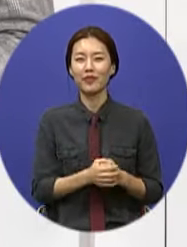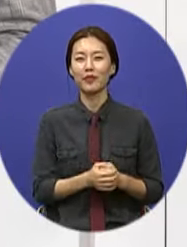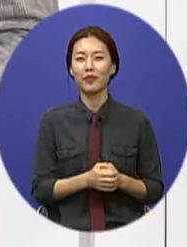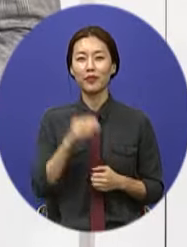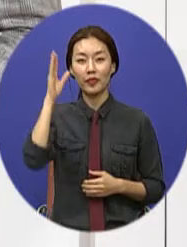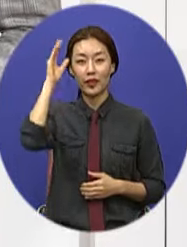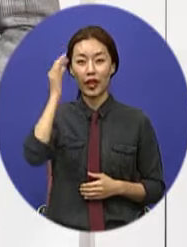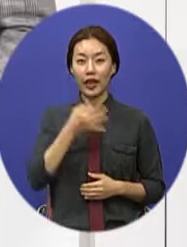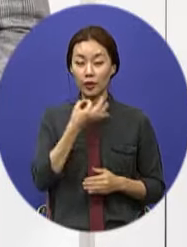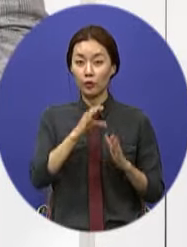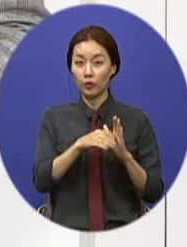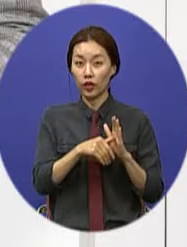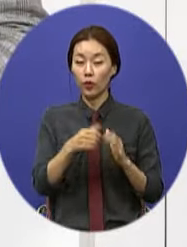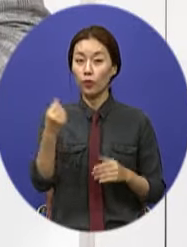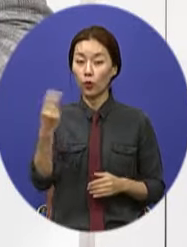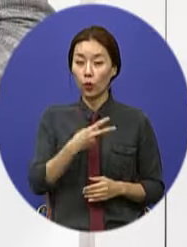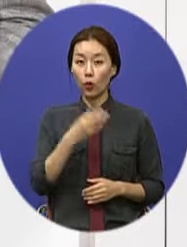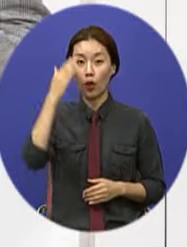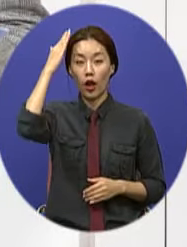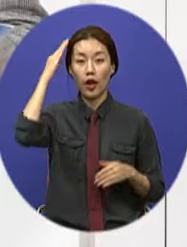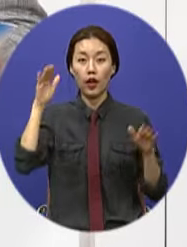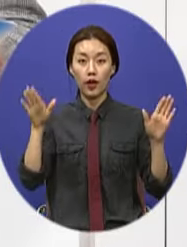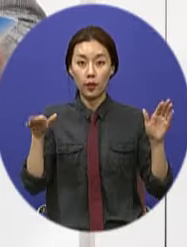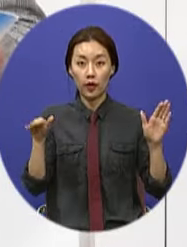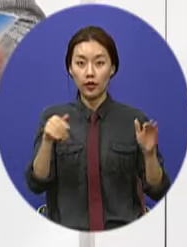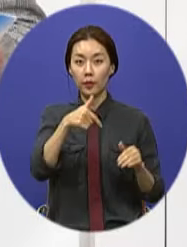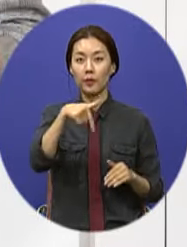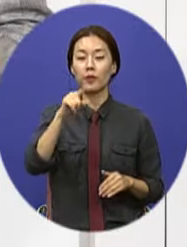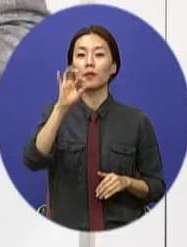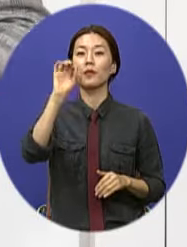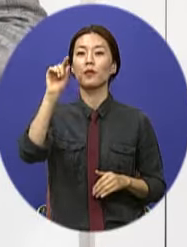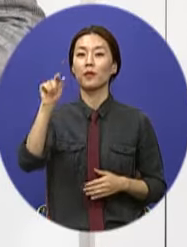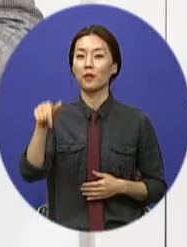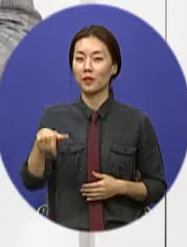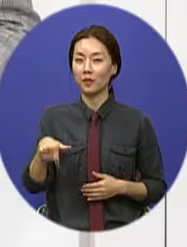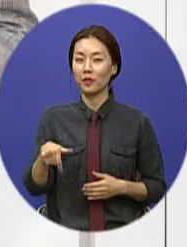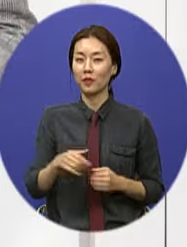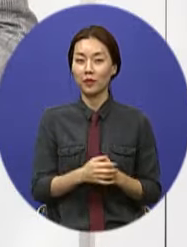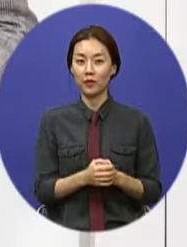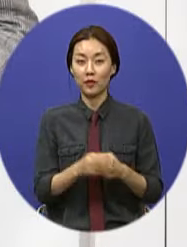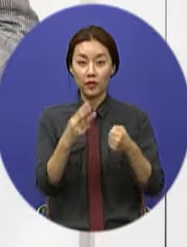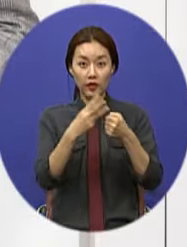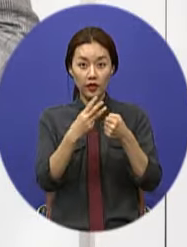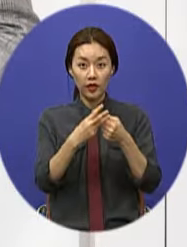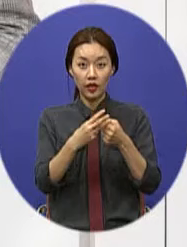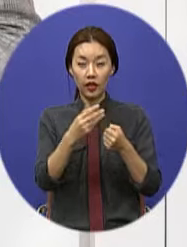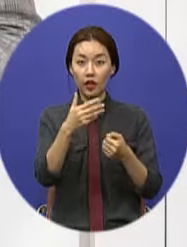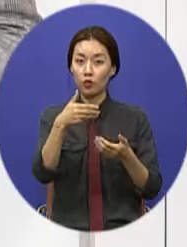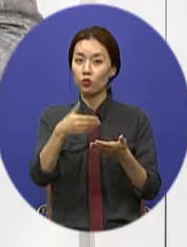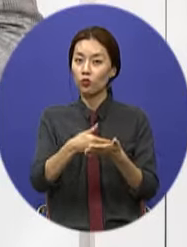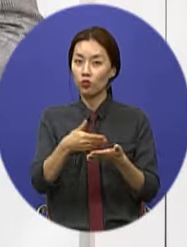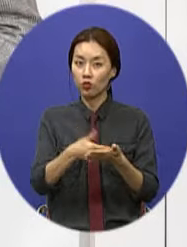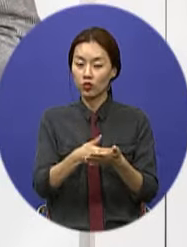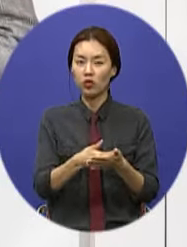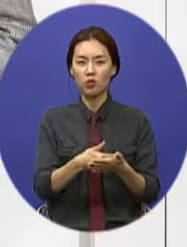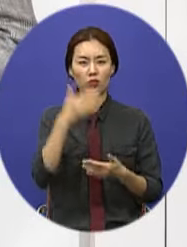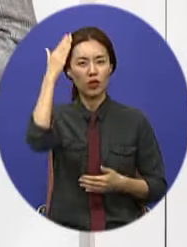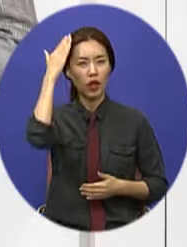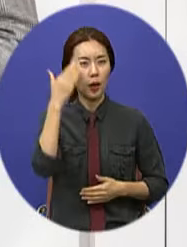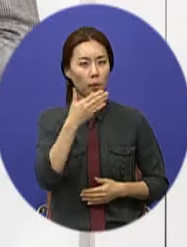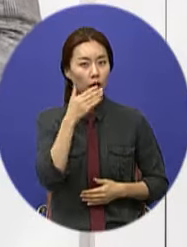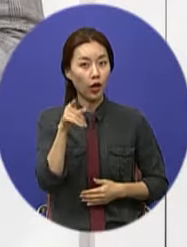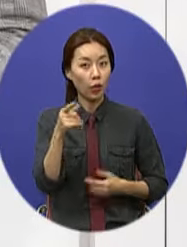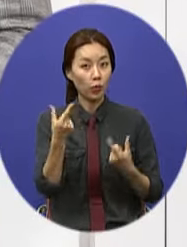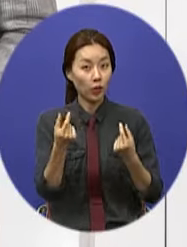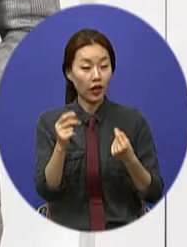개보고 누렁이라고 하잖아요. 그쵸? 까마귀는 까! 까! 하는 까마귀고 누룽지. 예, 깜밥이 누룽지잖아요.